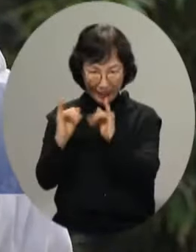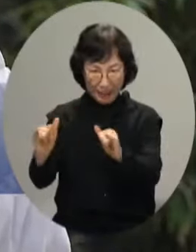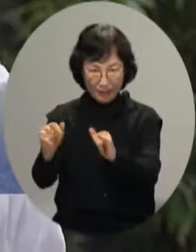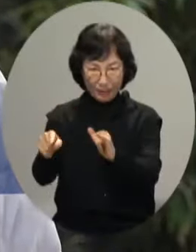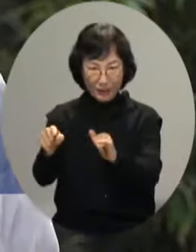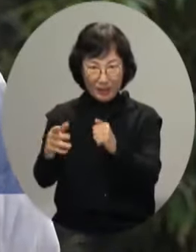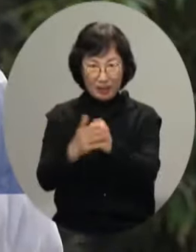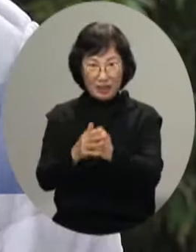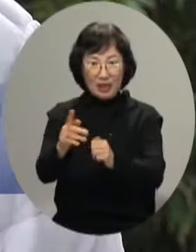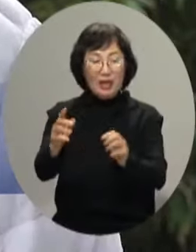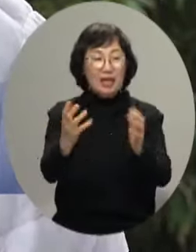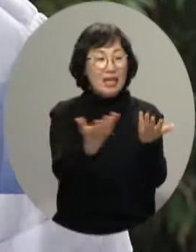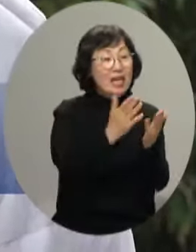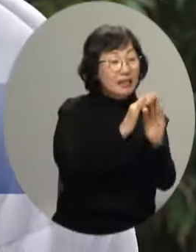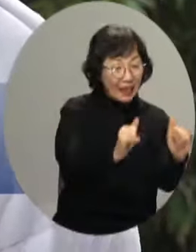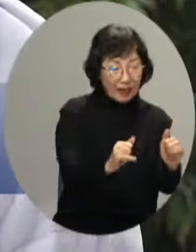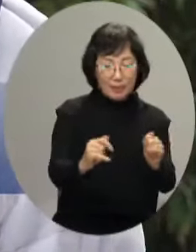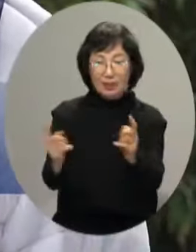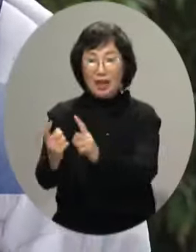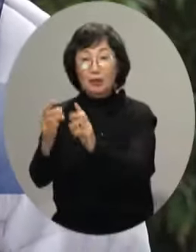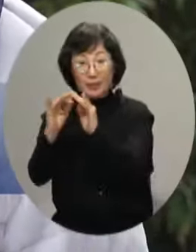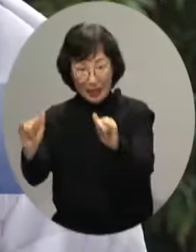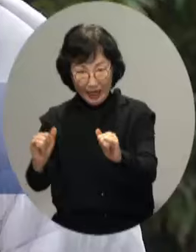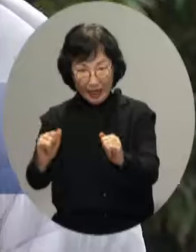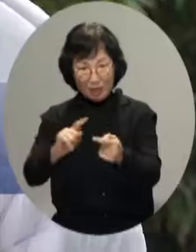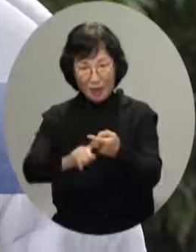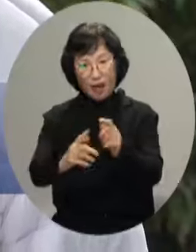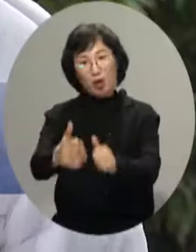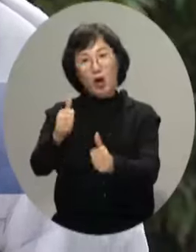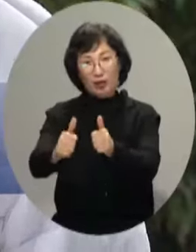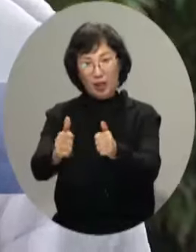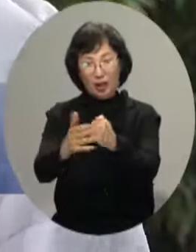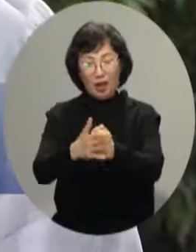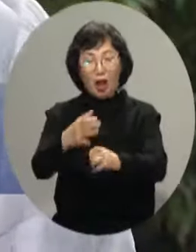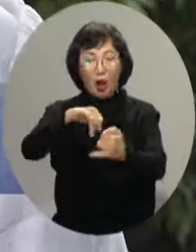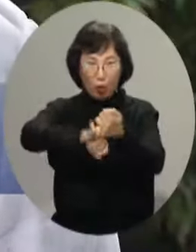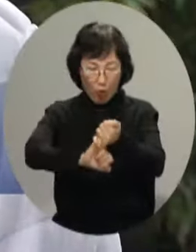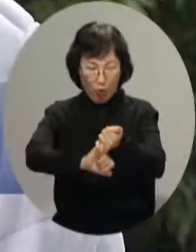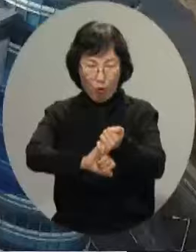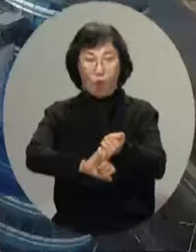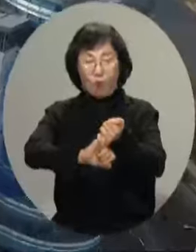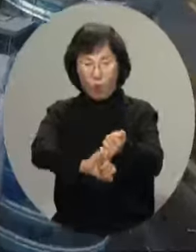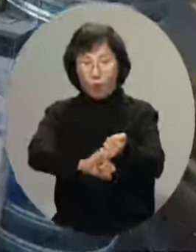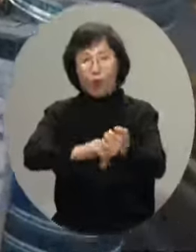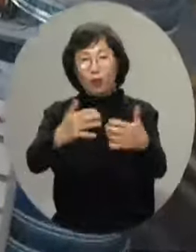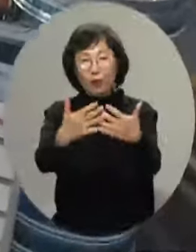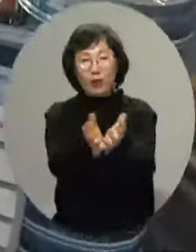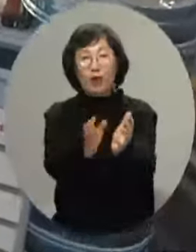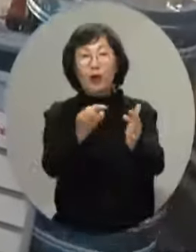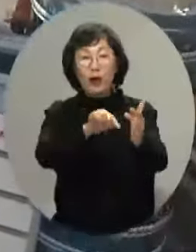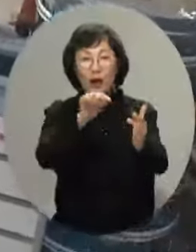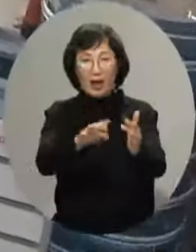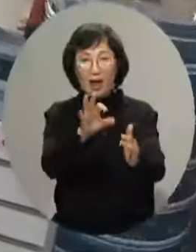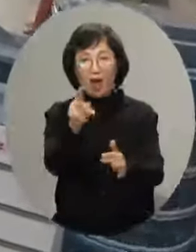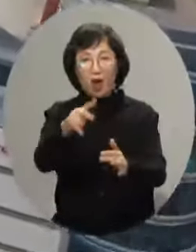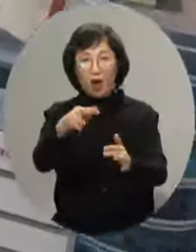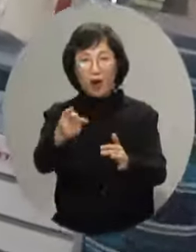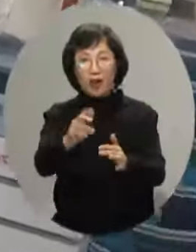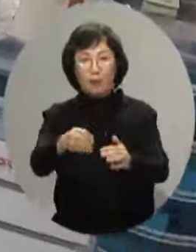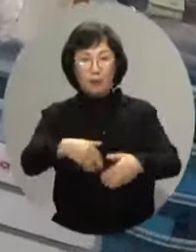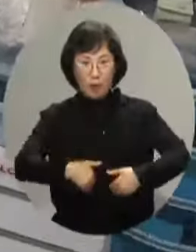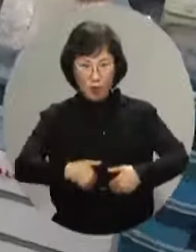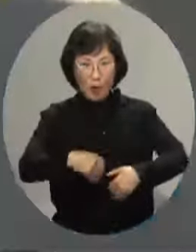싸움꾼의 경쟁인데 절실하게 여당 의원이 한 명이 꼭 필요합니다. 도내 다른 선거구와